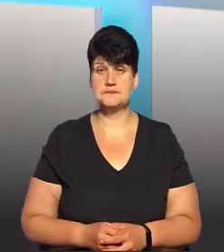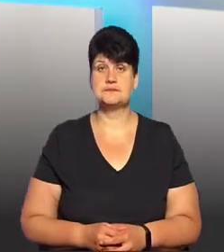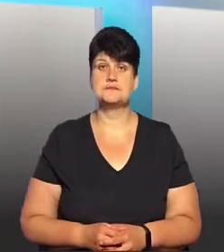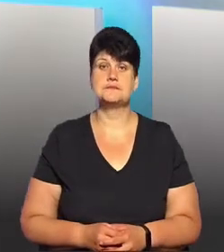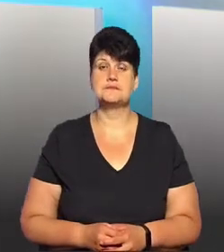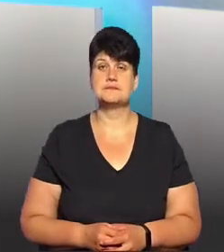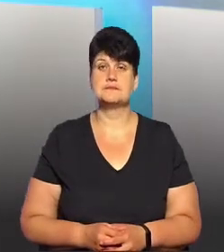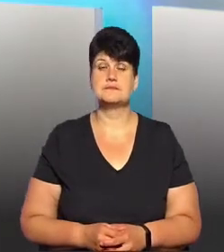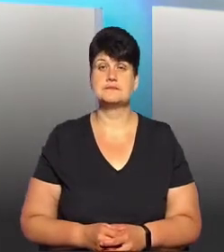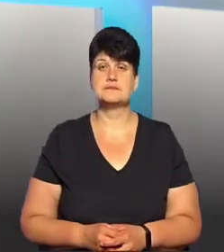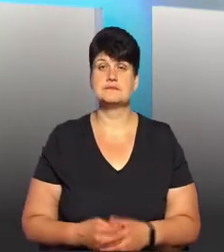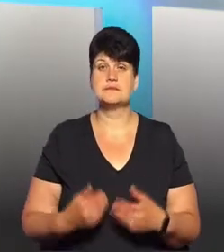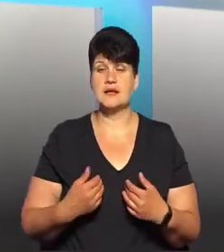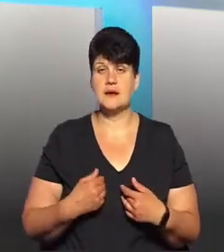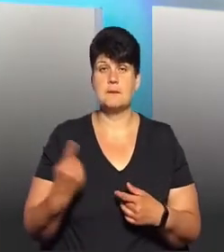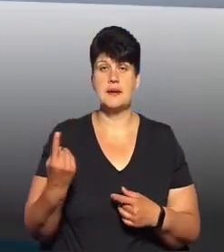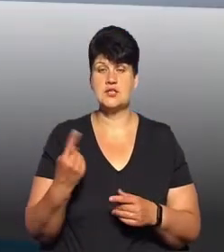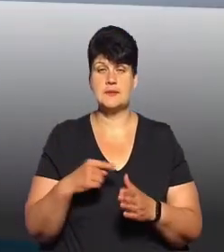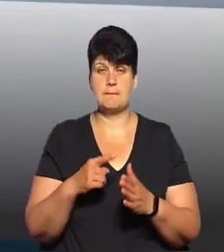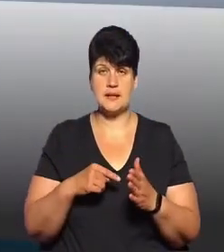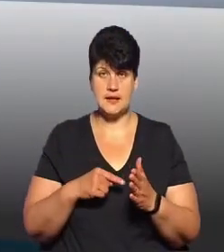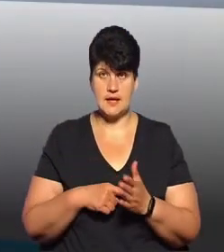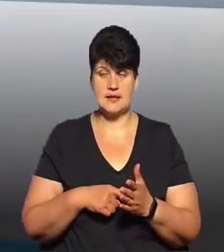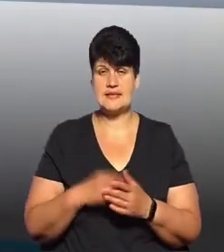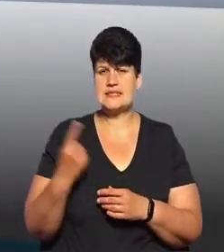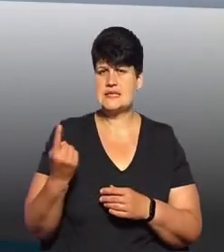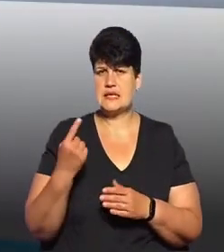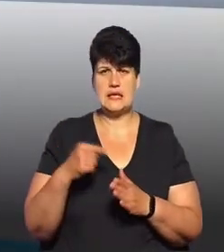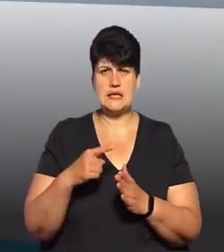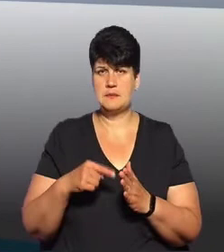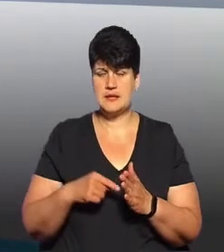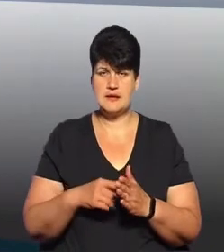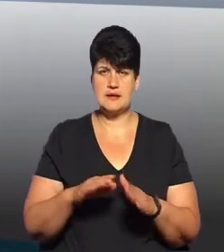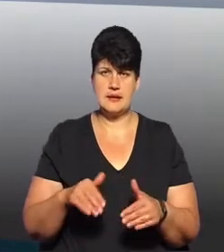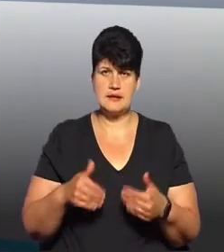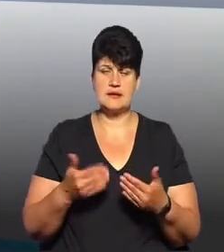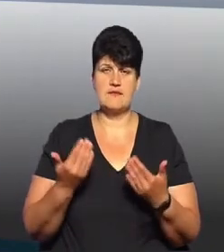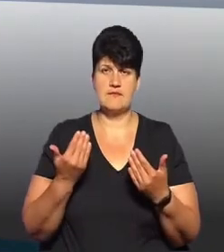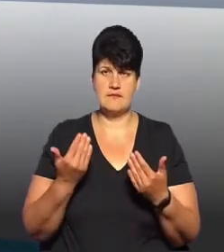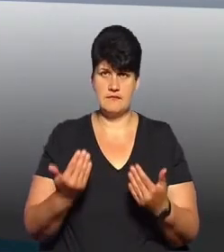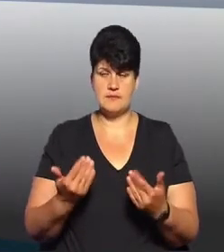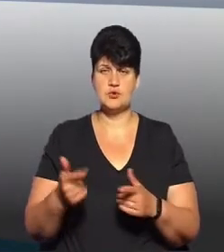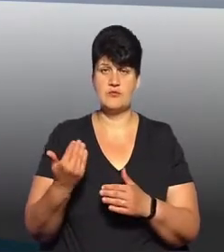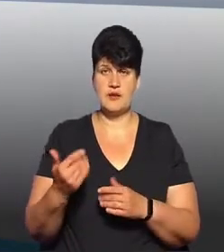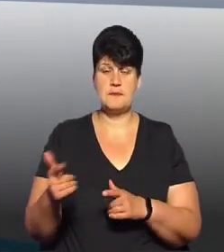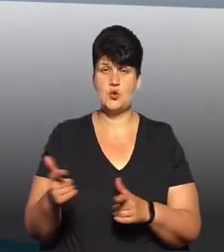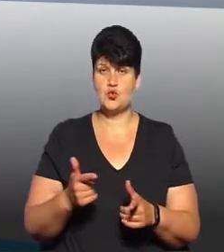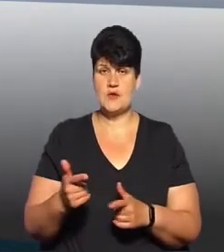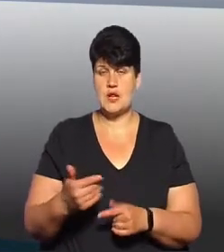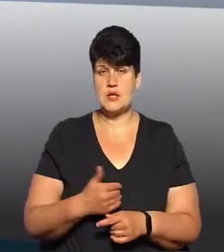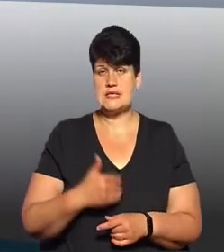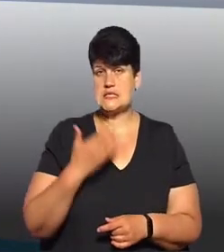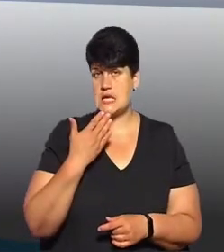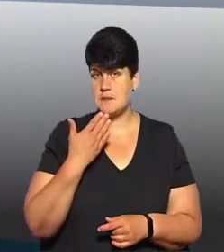Я першим запитанням, до речі, це єдине запитання, яке я вам дав до ефіру, аби ви підготувалися. Хотів запитатися